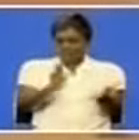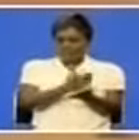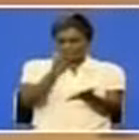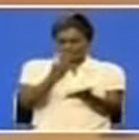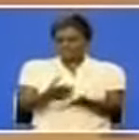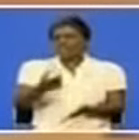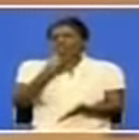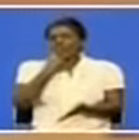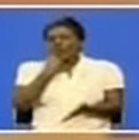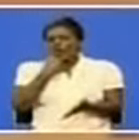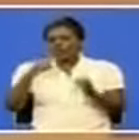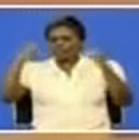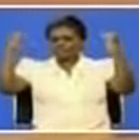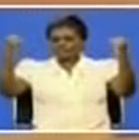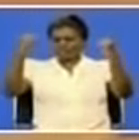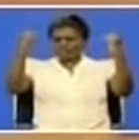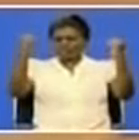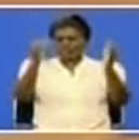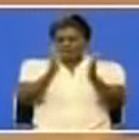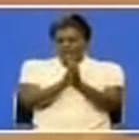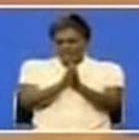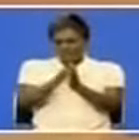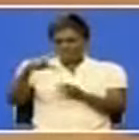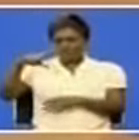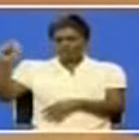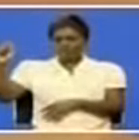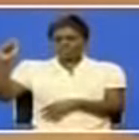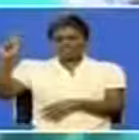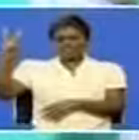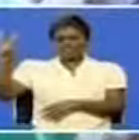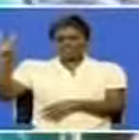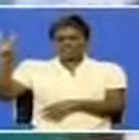ya mabingwa wa ligi kuu na wale wa ngao ya Go TV.